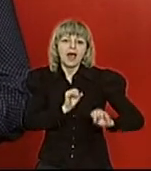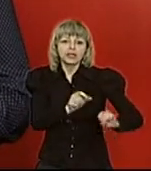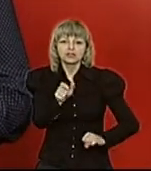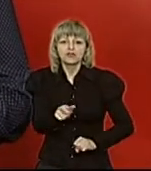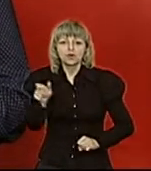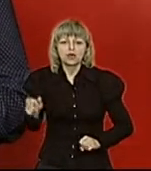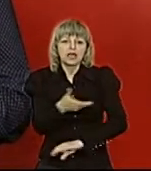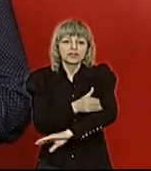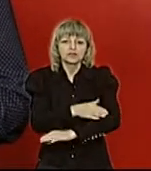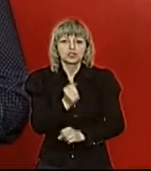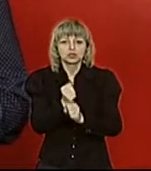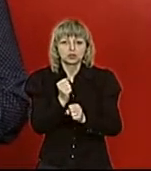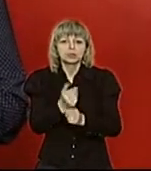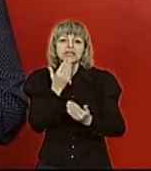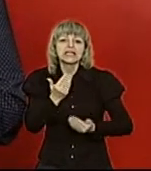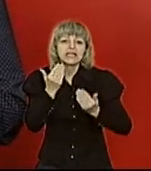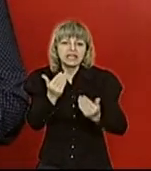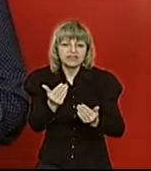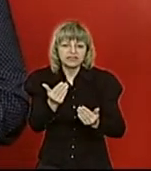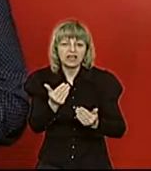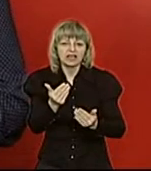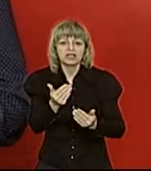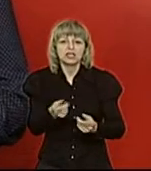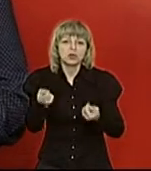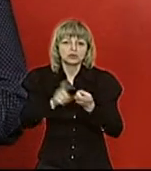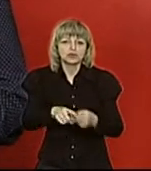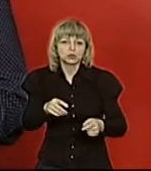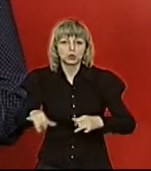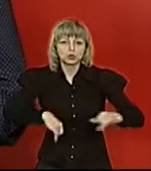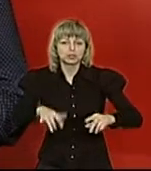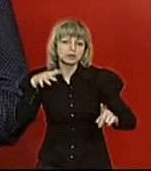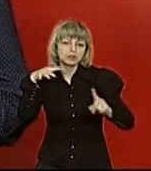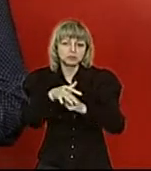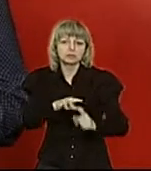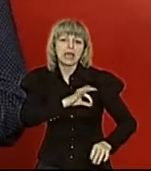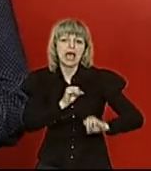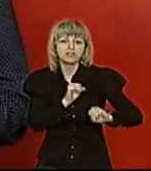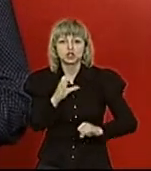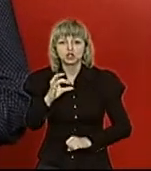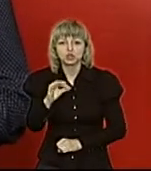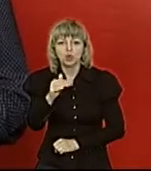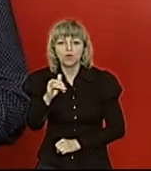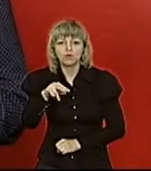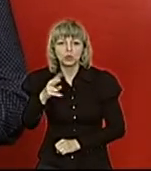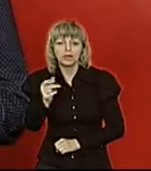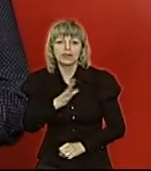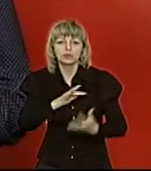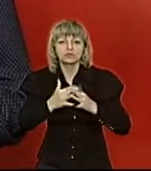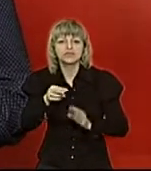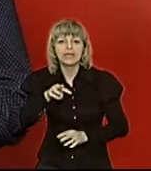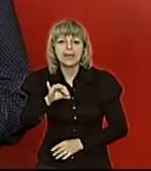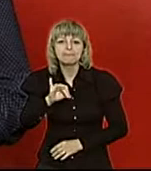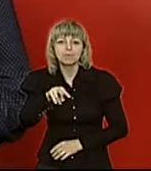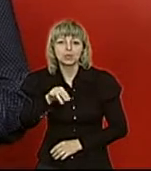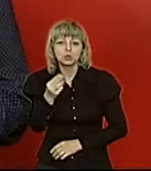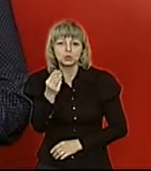зробила відкрите звернення у зв'язку з розбійним нападом на адвоката Сергія Сафулька, який відбувся у селі Милуші Луцького